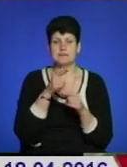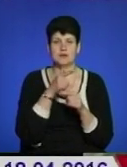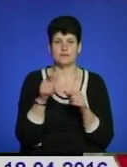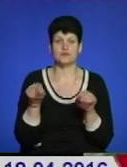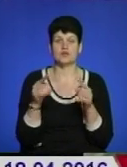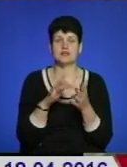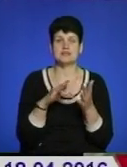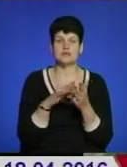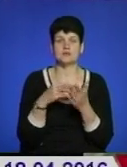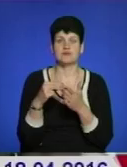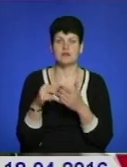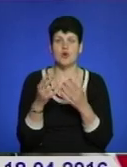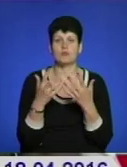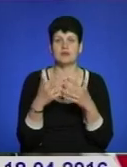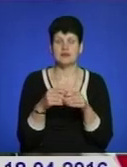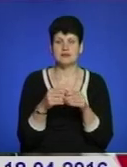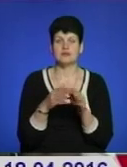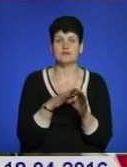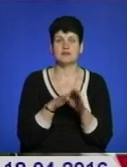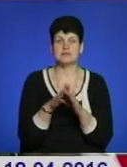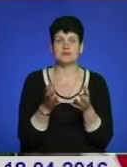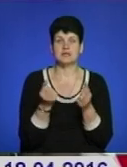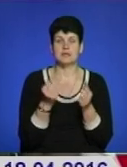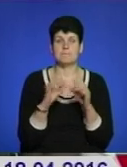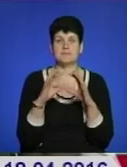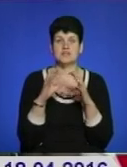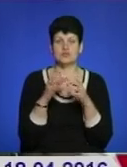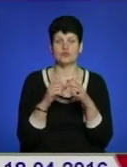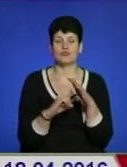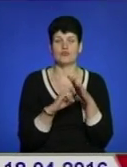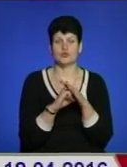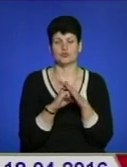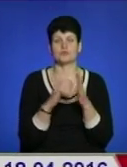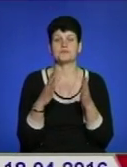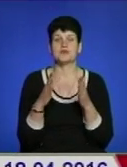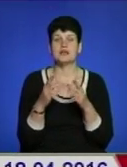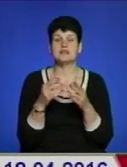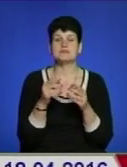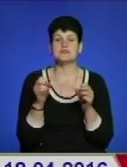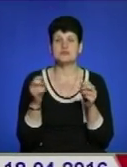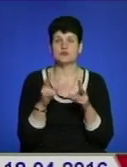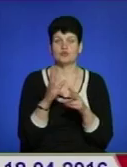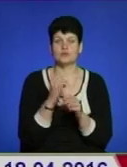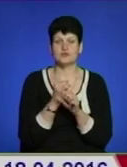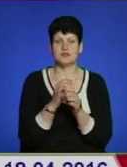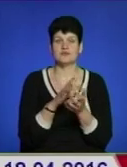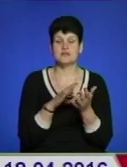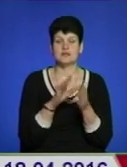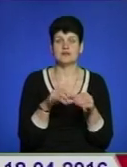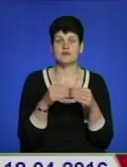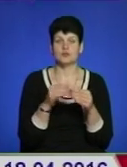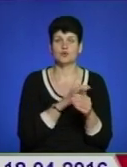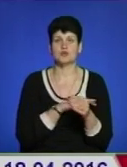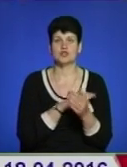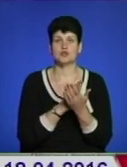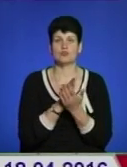та придбання обладнання реалізували за підтримки Міжнародного фонду USAID. Фахівці, що працюватимуть у центрі, надаватимуть юридичні